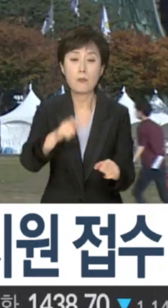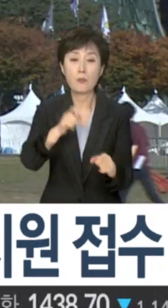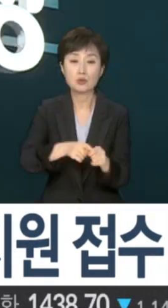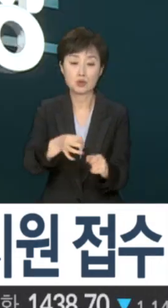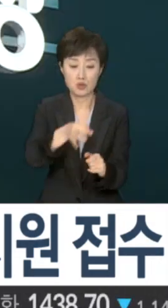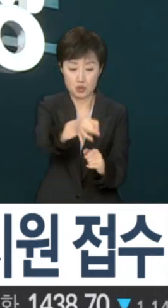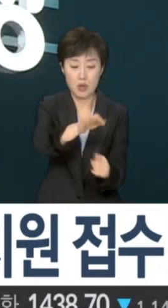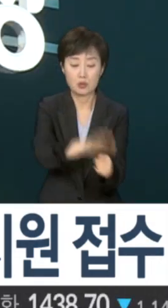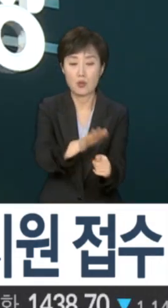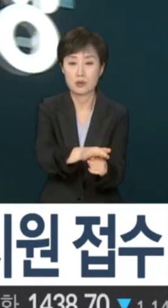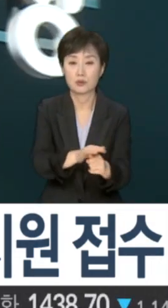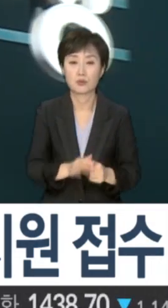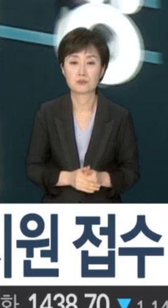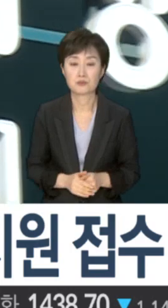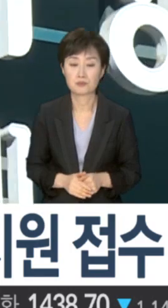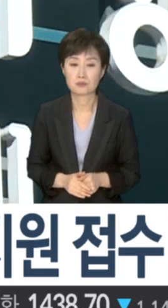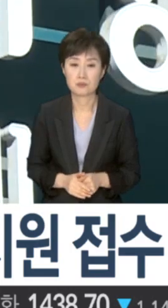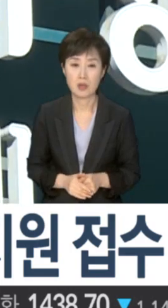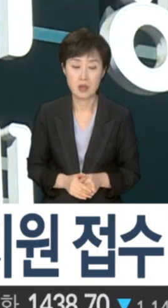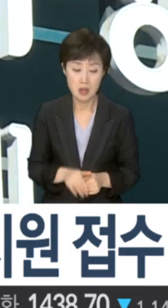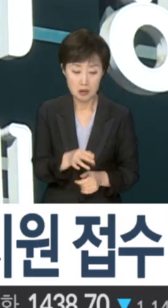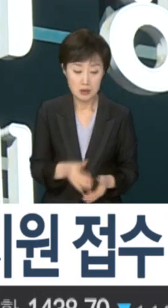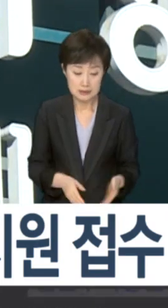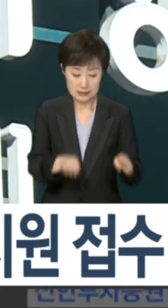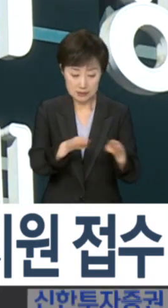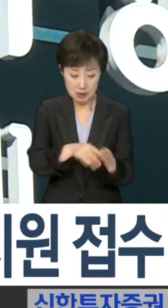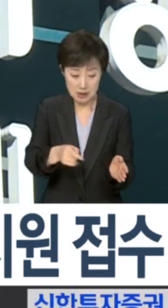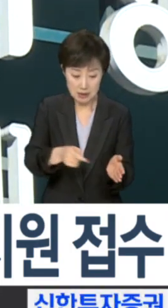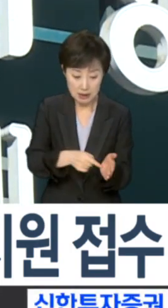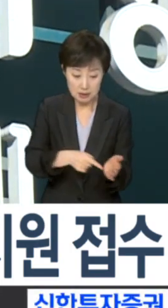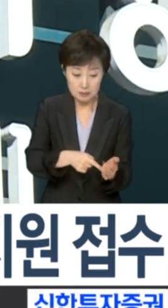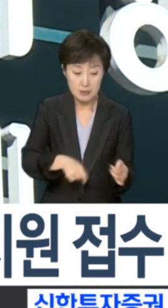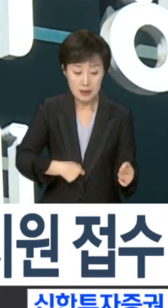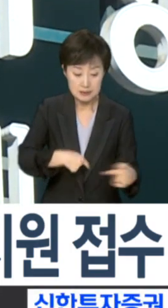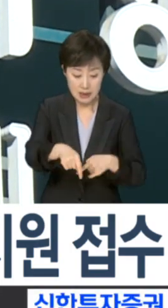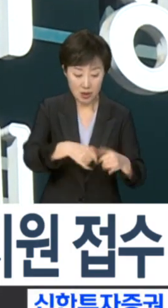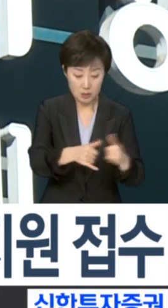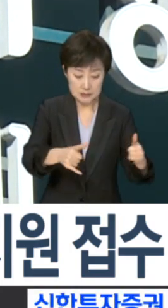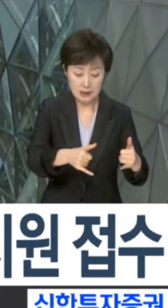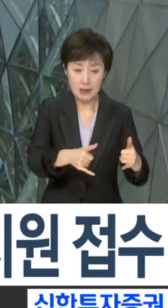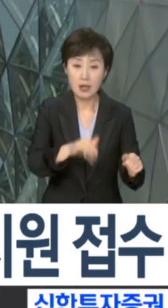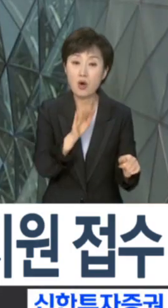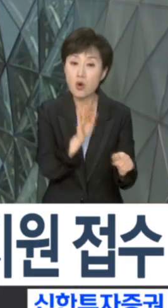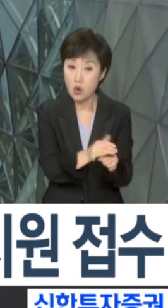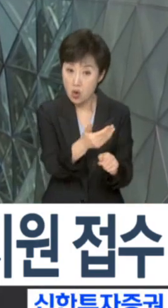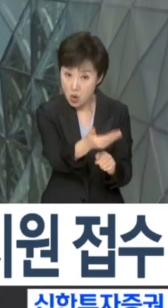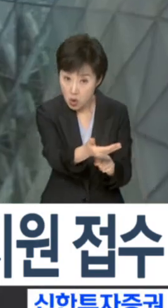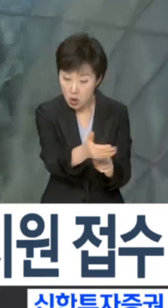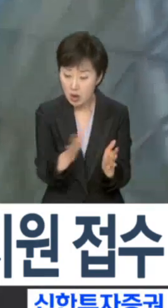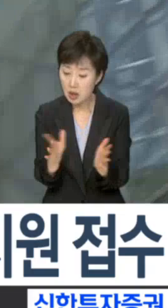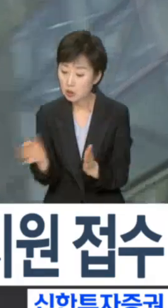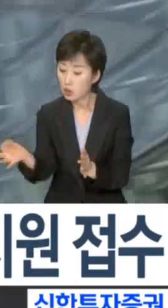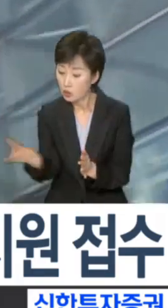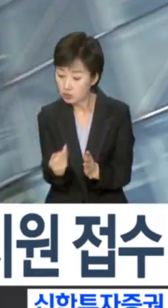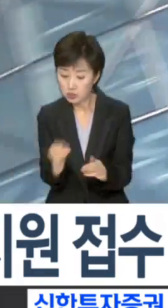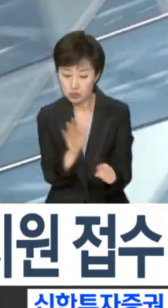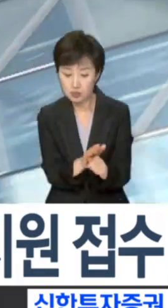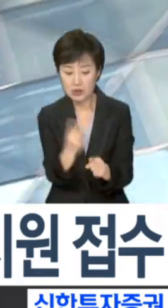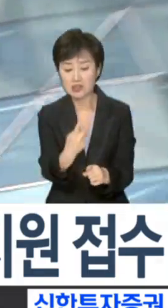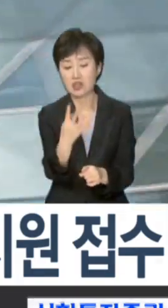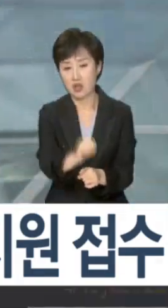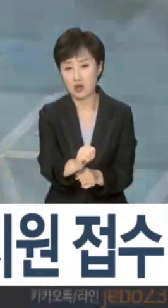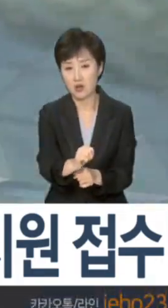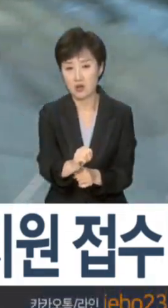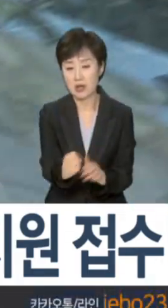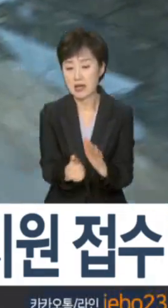지원합니다 지원 자금은 시설 긴급 자영업 자금 등 고정 금리 직접 대출 자금 2천억 원과